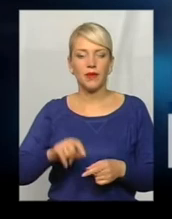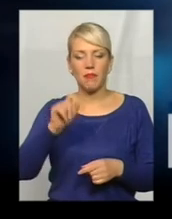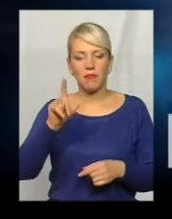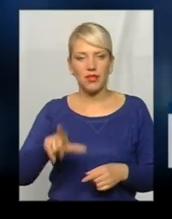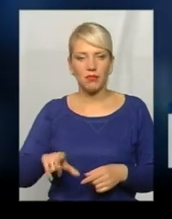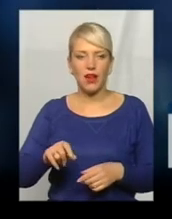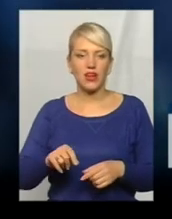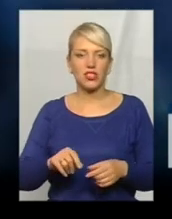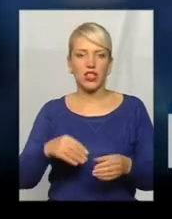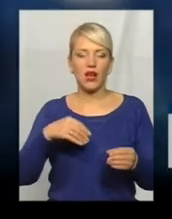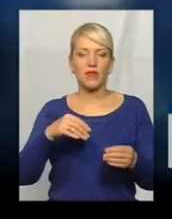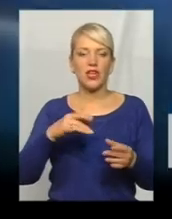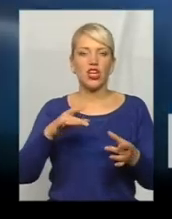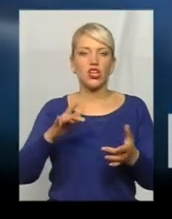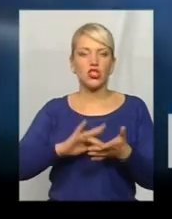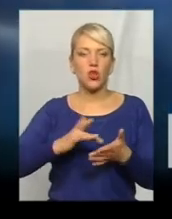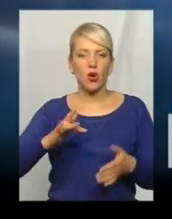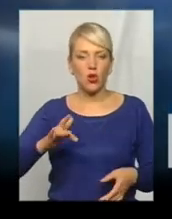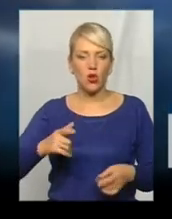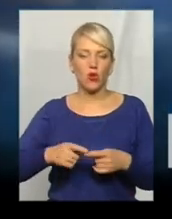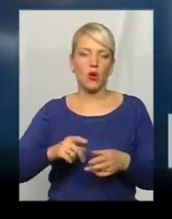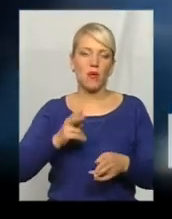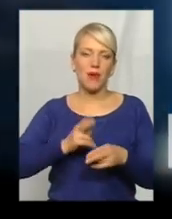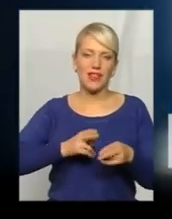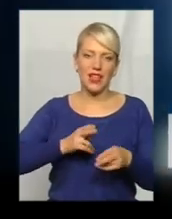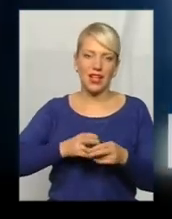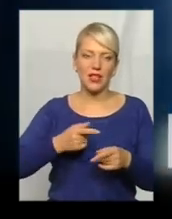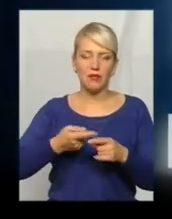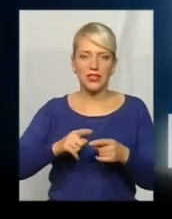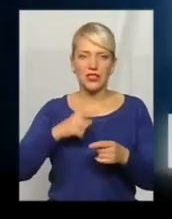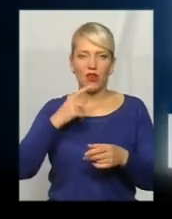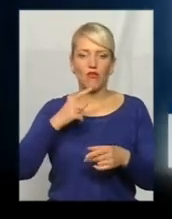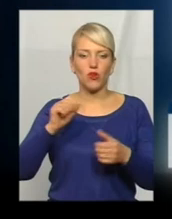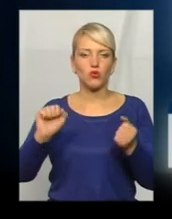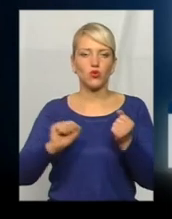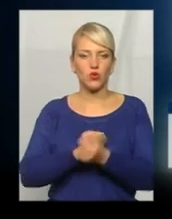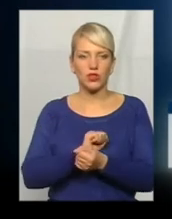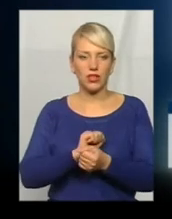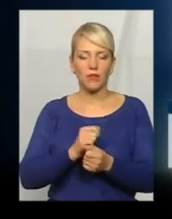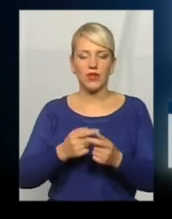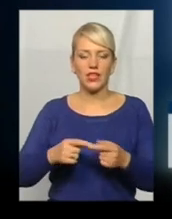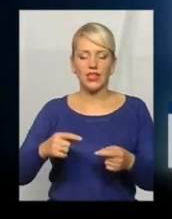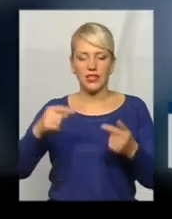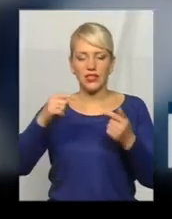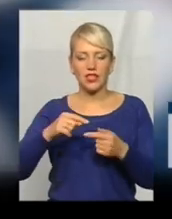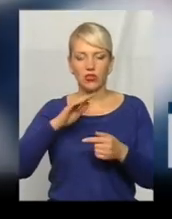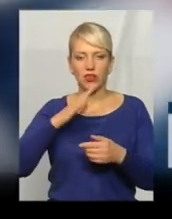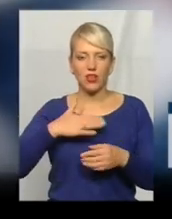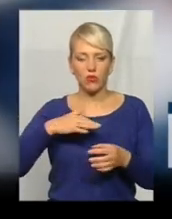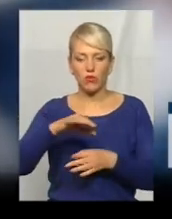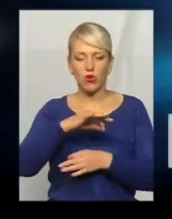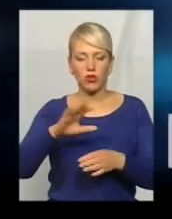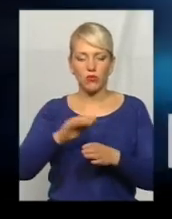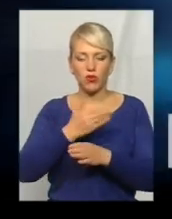скло, полімерні відходи, метал, ми їх називаємо сухими згідно нашого проєкту по роздільному збору. Ми